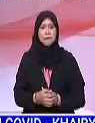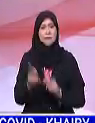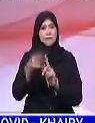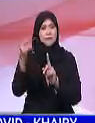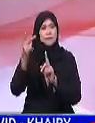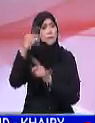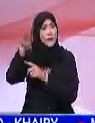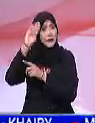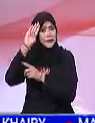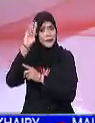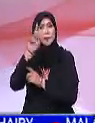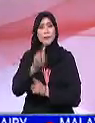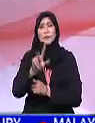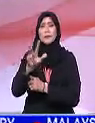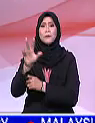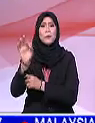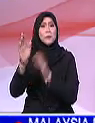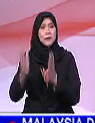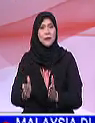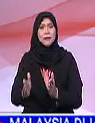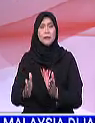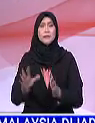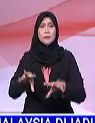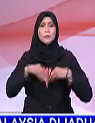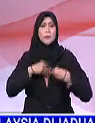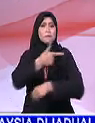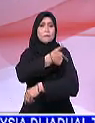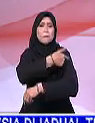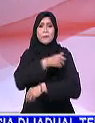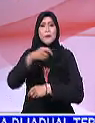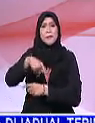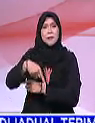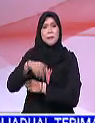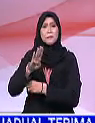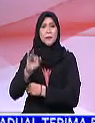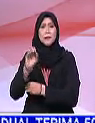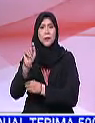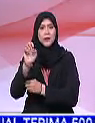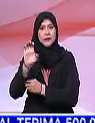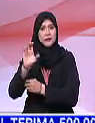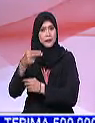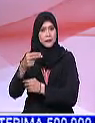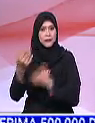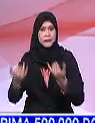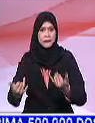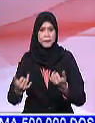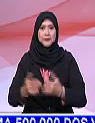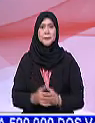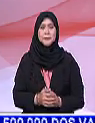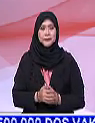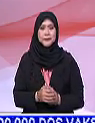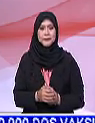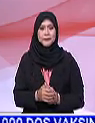Di Perlis, 903 orang dijangka menerima suntikan vaksin jenis Pfizer-BioNTech hari ini.